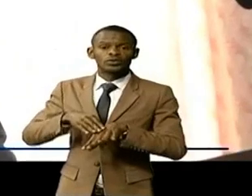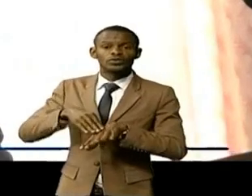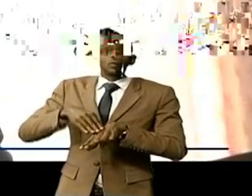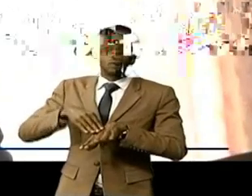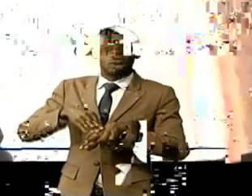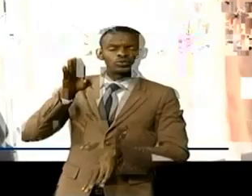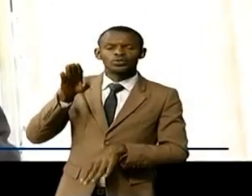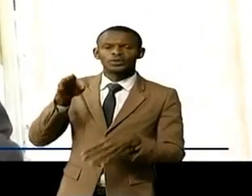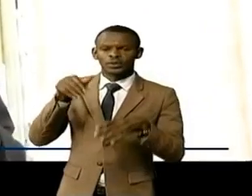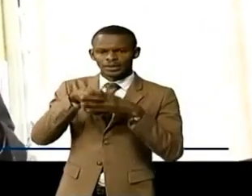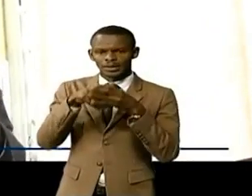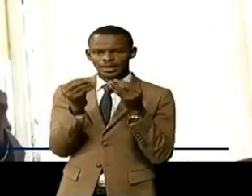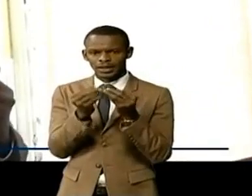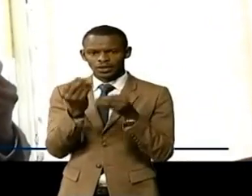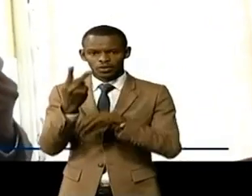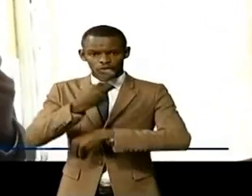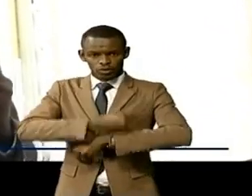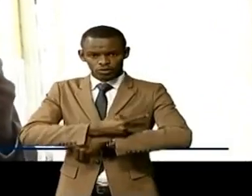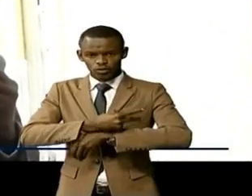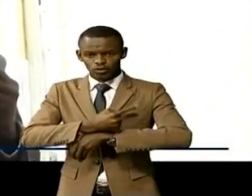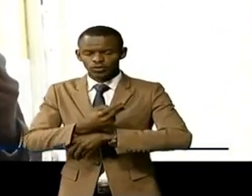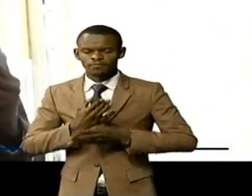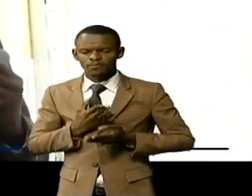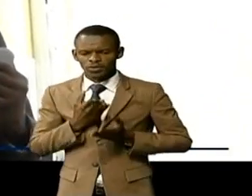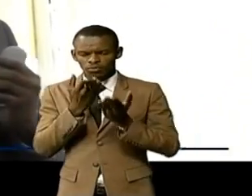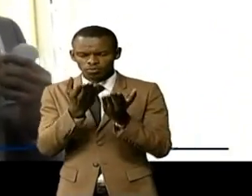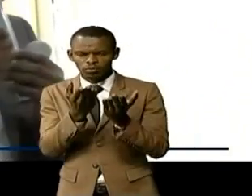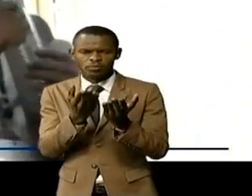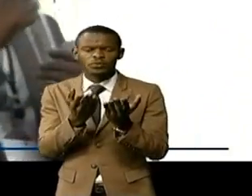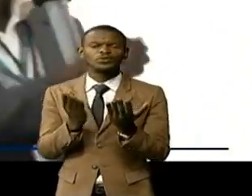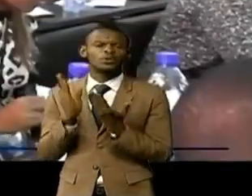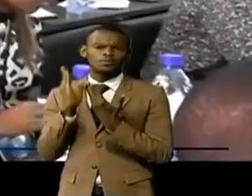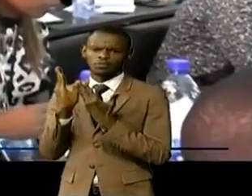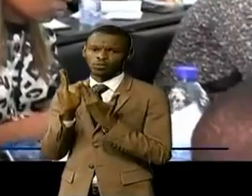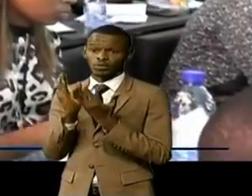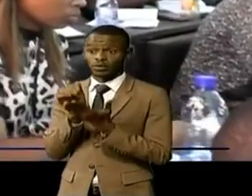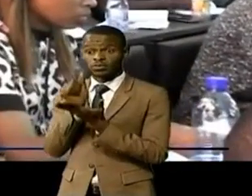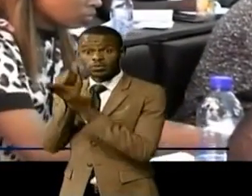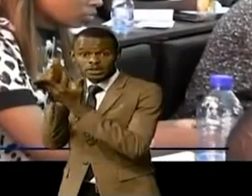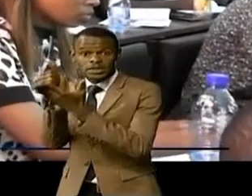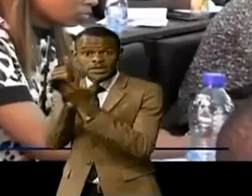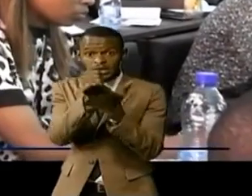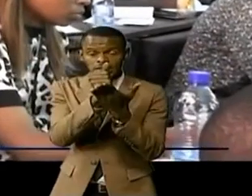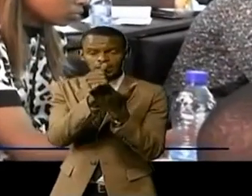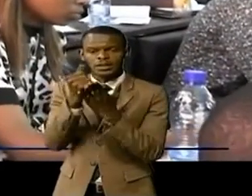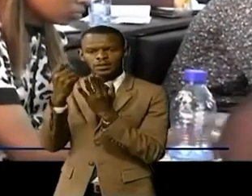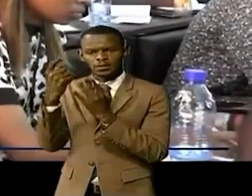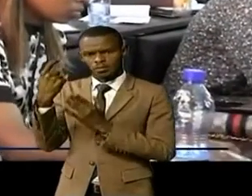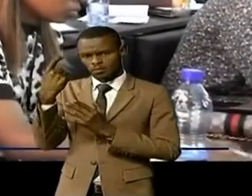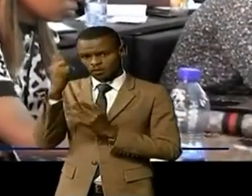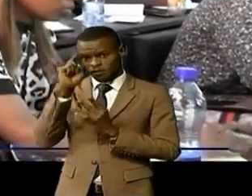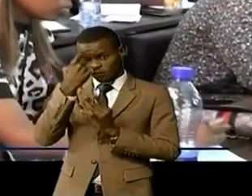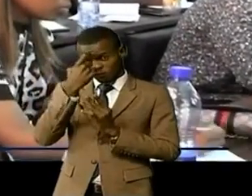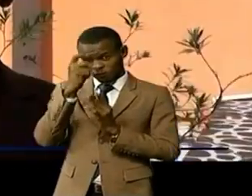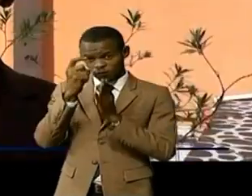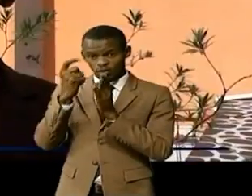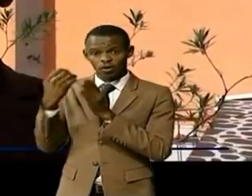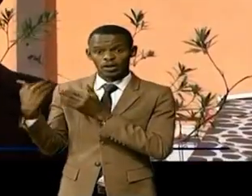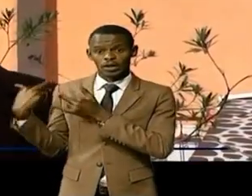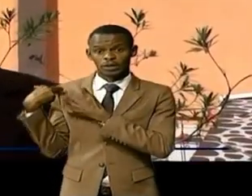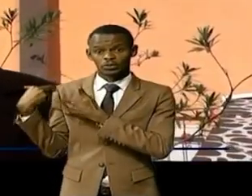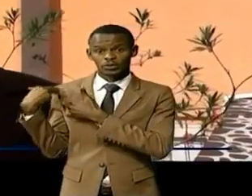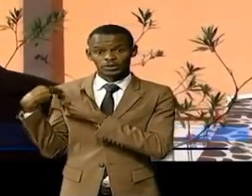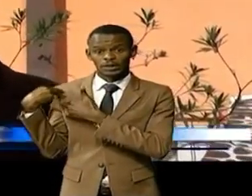claires sont attendues pour amener les décideurs à mieux gérer les richesses congolaises. Nous avons réfléchi comment nous pouvons comprendre